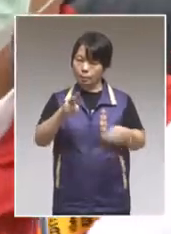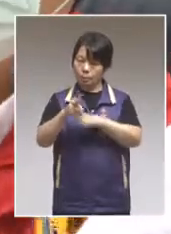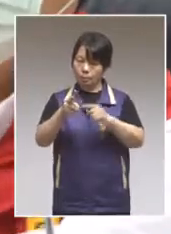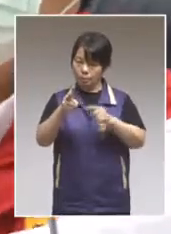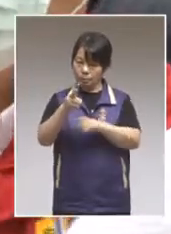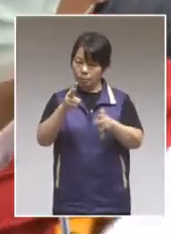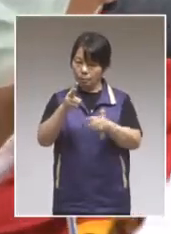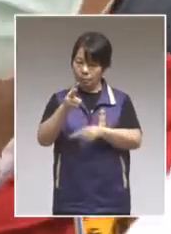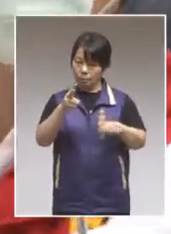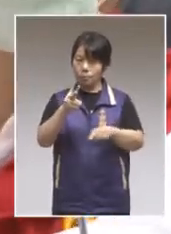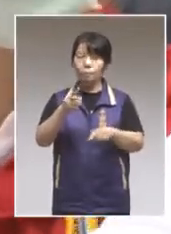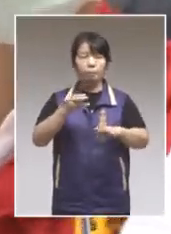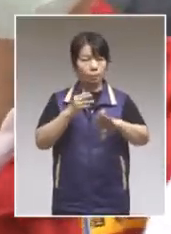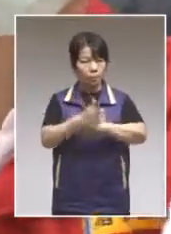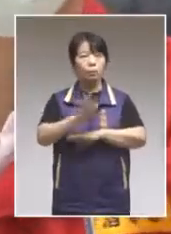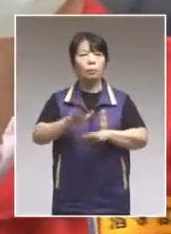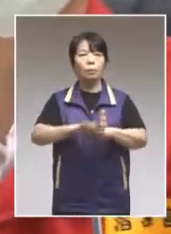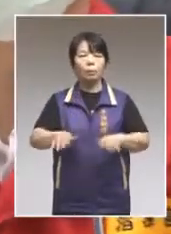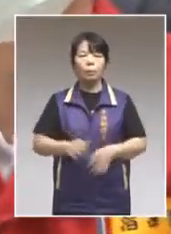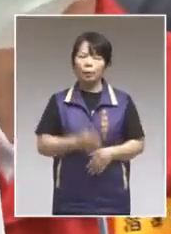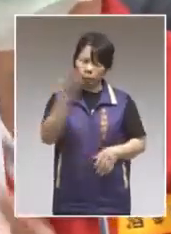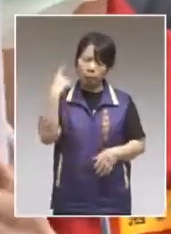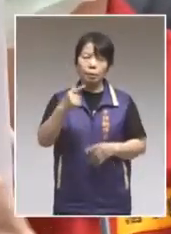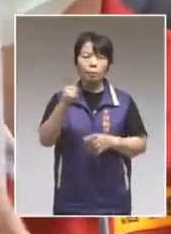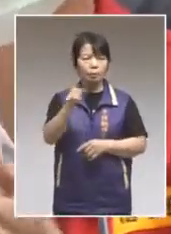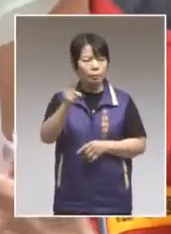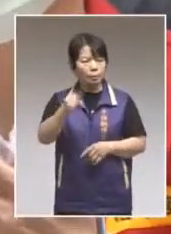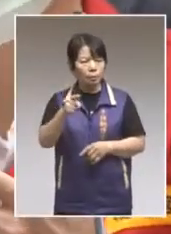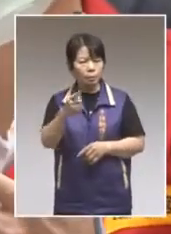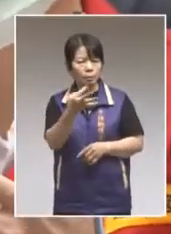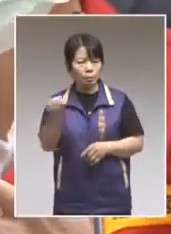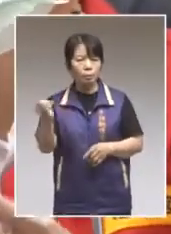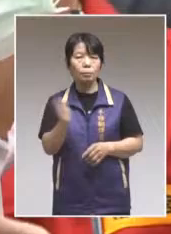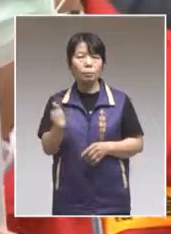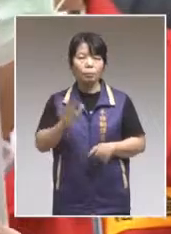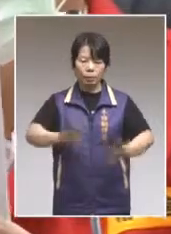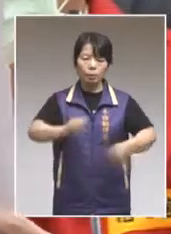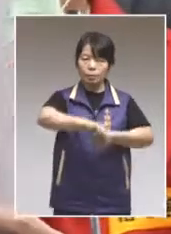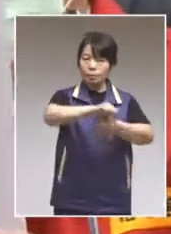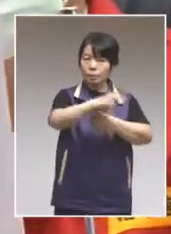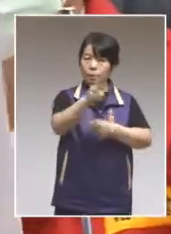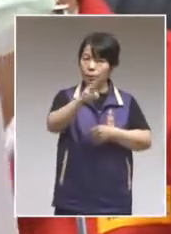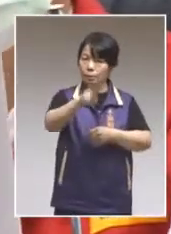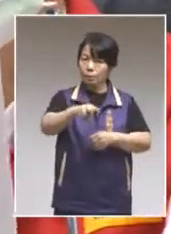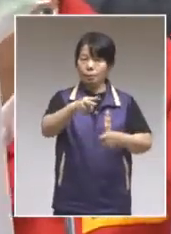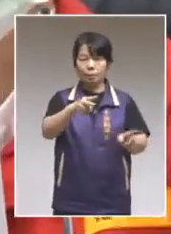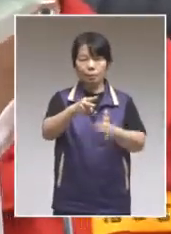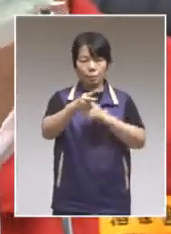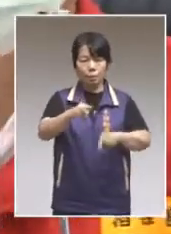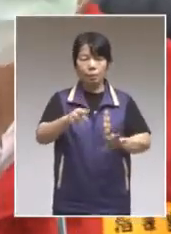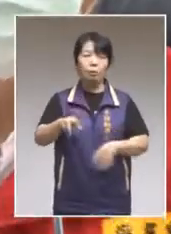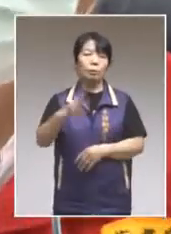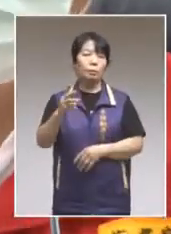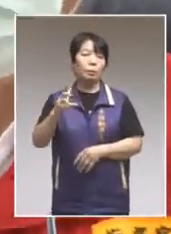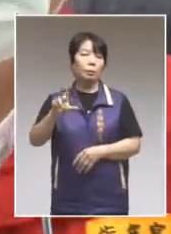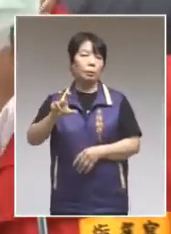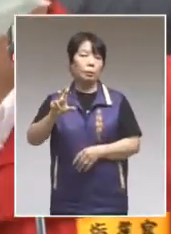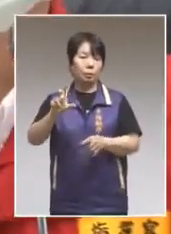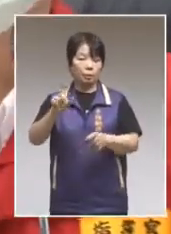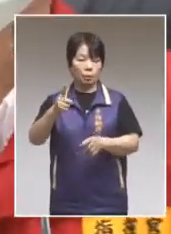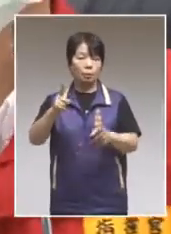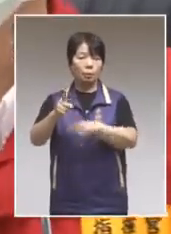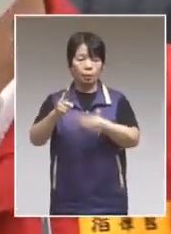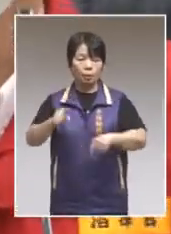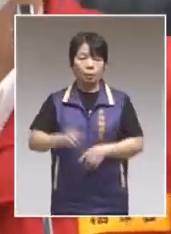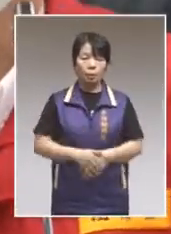概人数大概都1000左右现在大概都增加到2000那也有371个人是因为因症